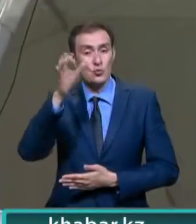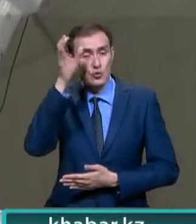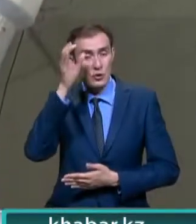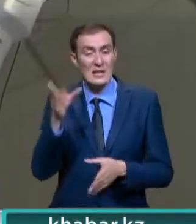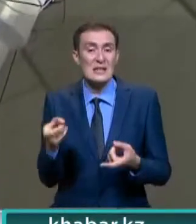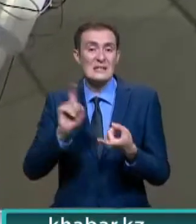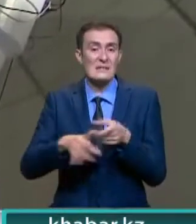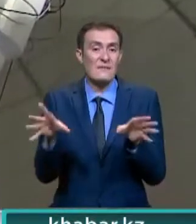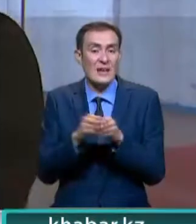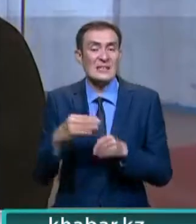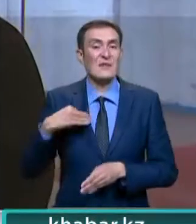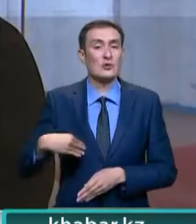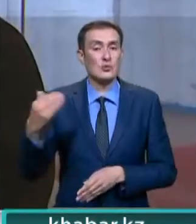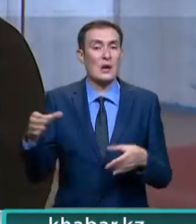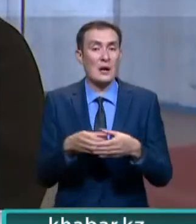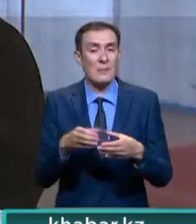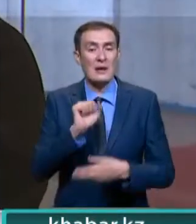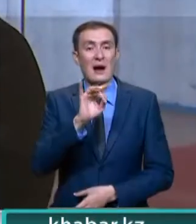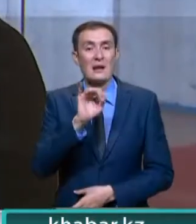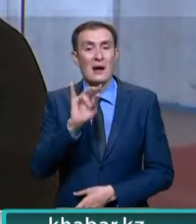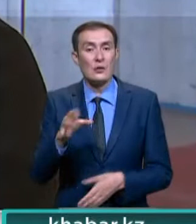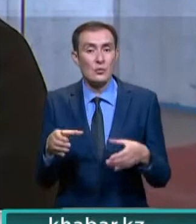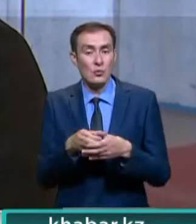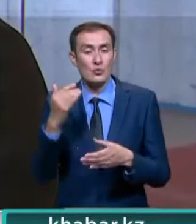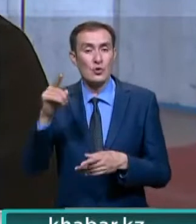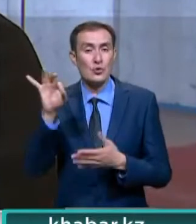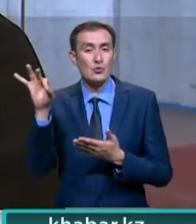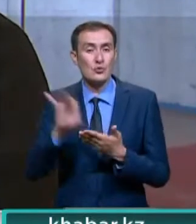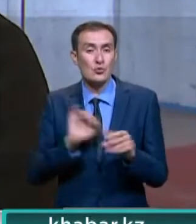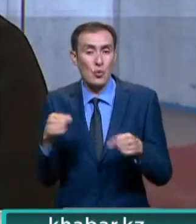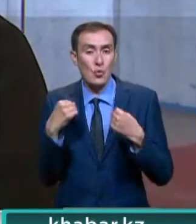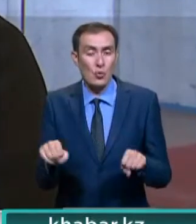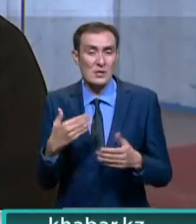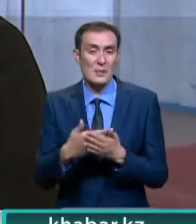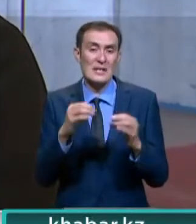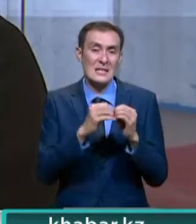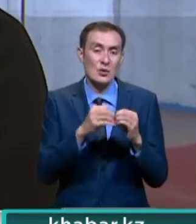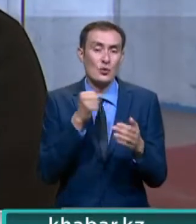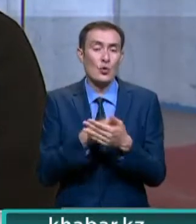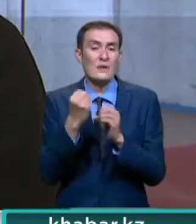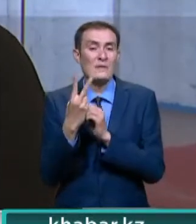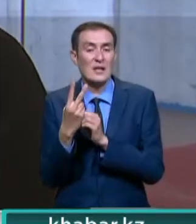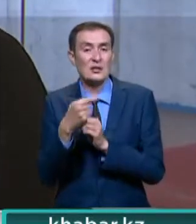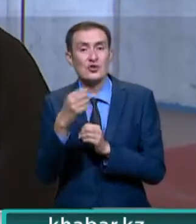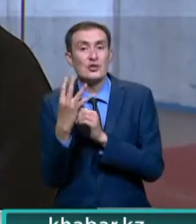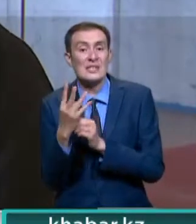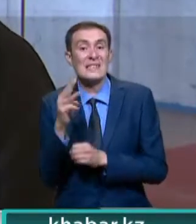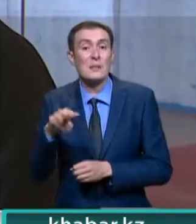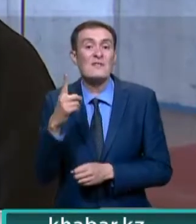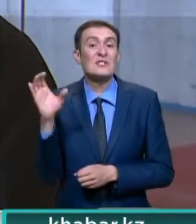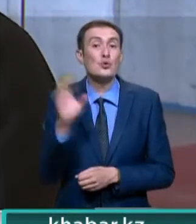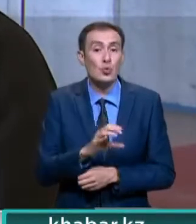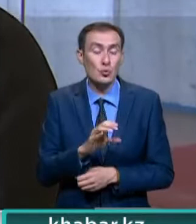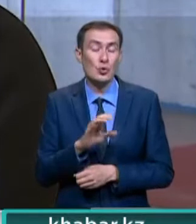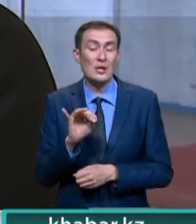контакте с французской Ариан Групп. На низких орбитах скорость примерно получается от 10 до 12, ну, 14 км в секунду.